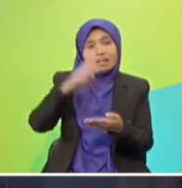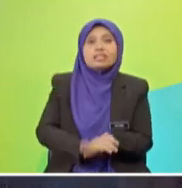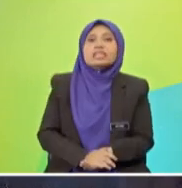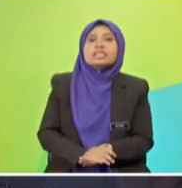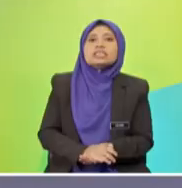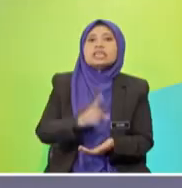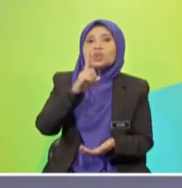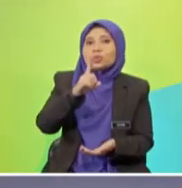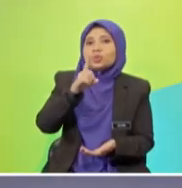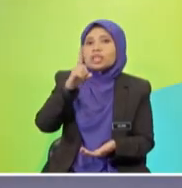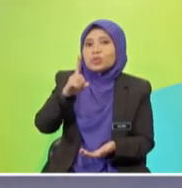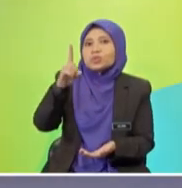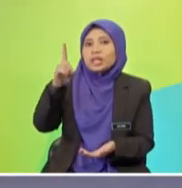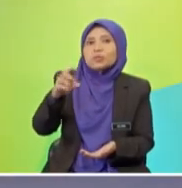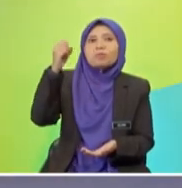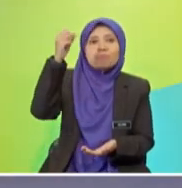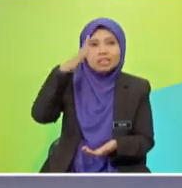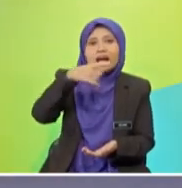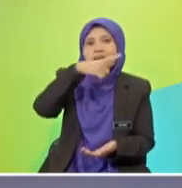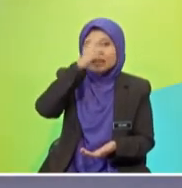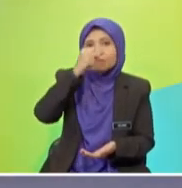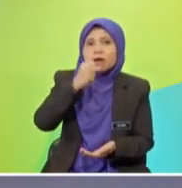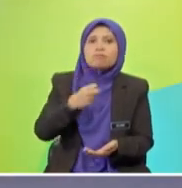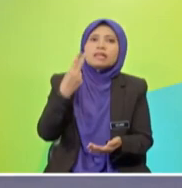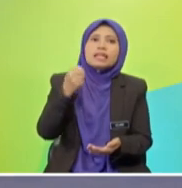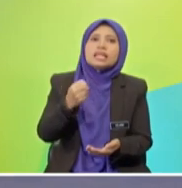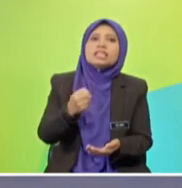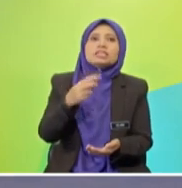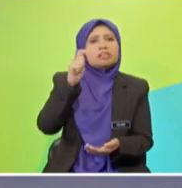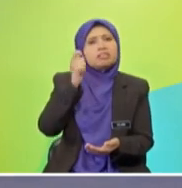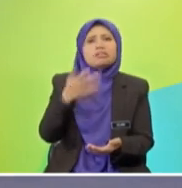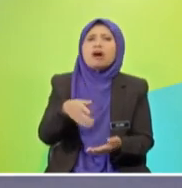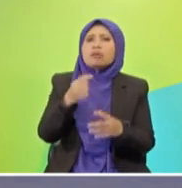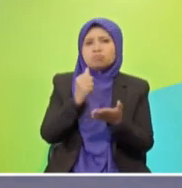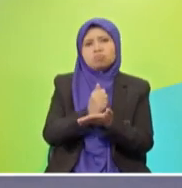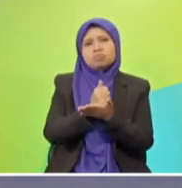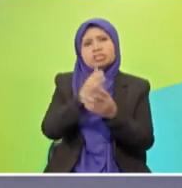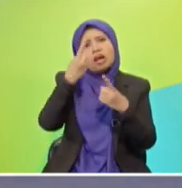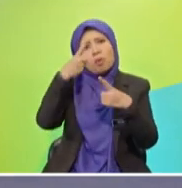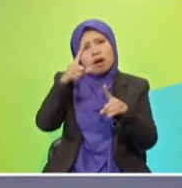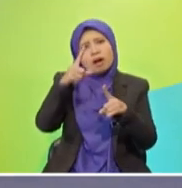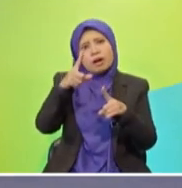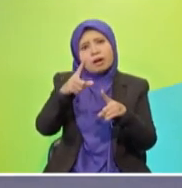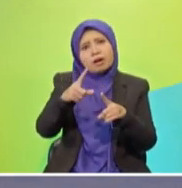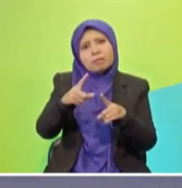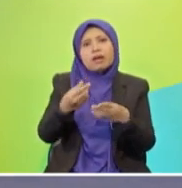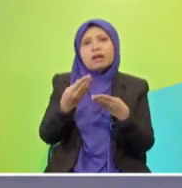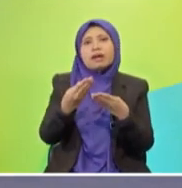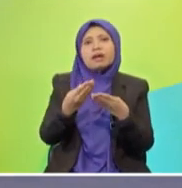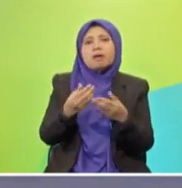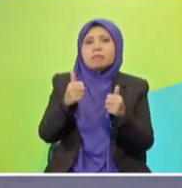soalnya satu bintang seorang satu bintang masuk kepada kuis kita seterusnya untuk Erina